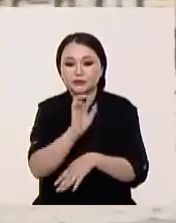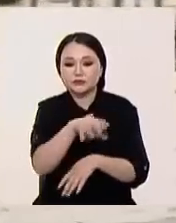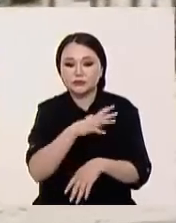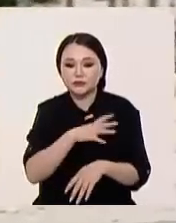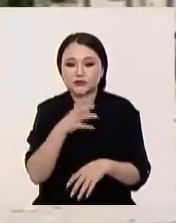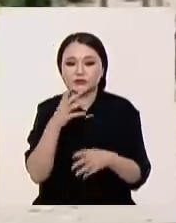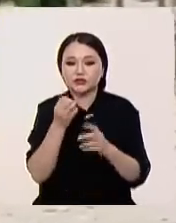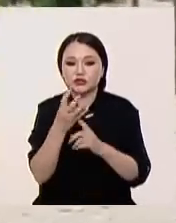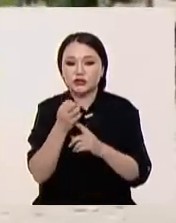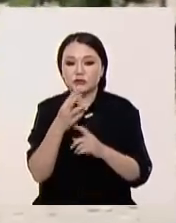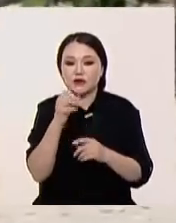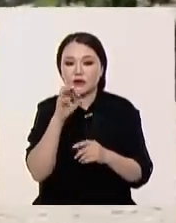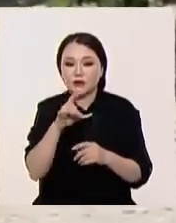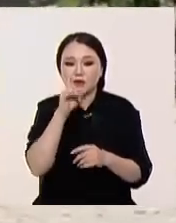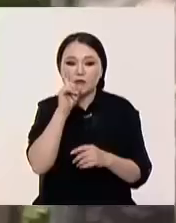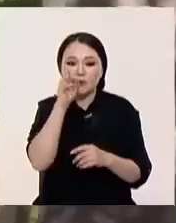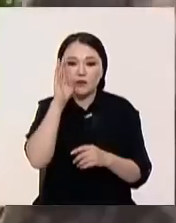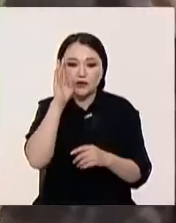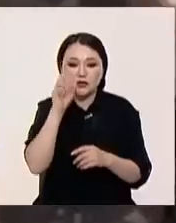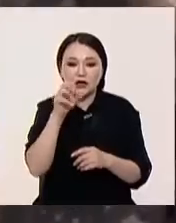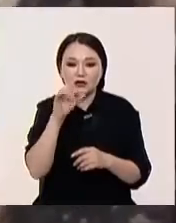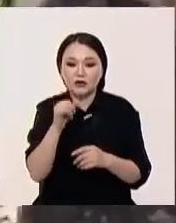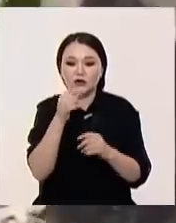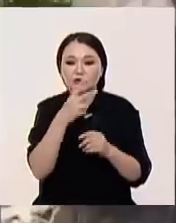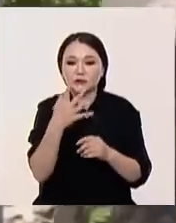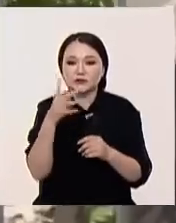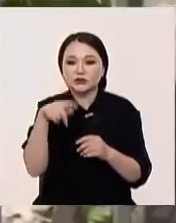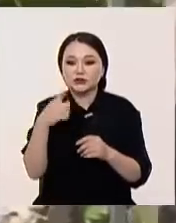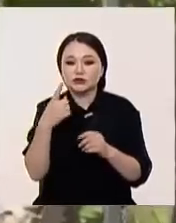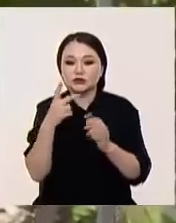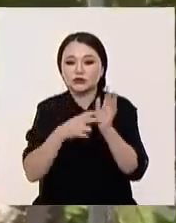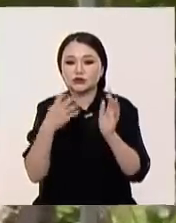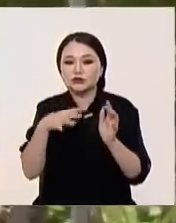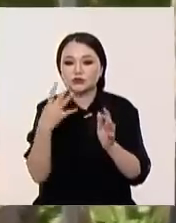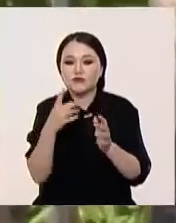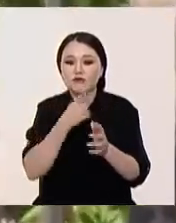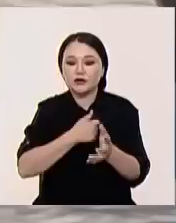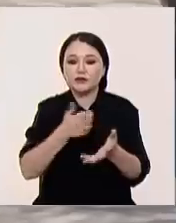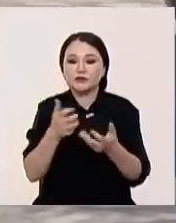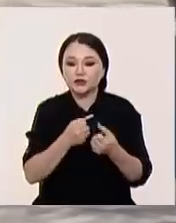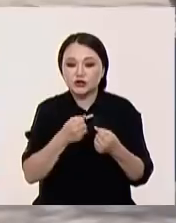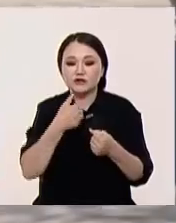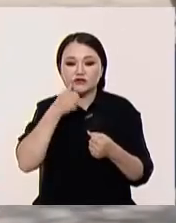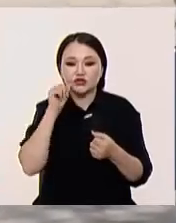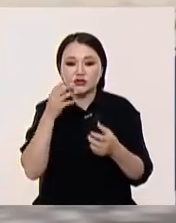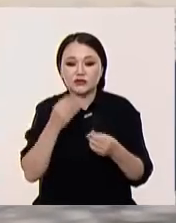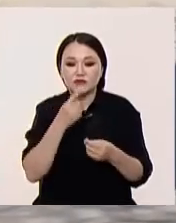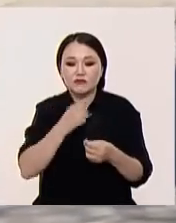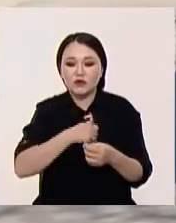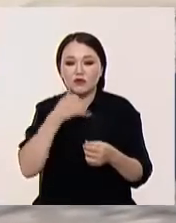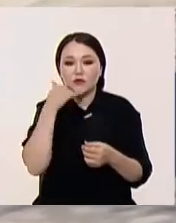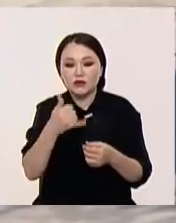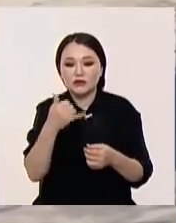Сөйтіп 14 мамырда жас жігіт Ақтаудағы 25744 әскери бөліміне қабылданған. Алайда күні кеше әскерилер